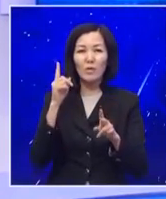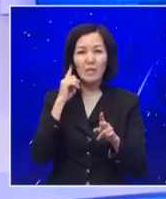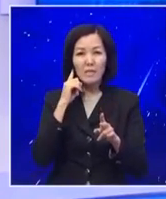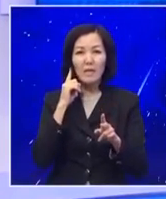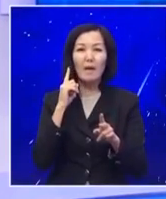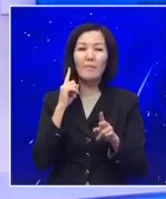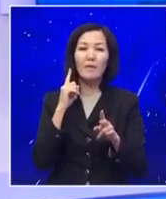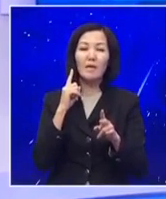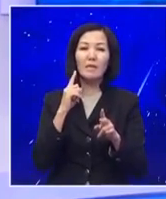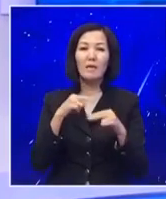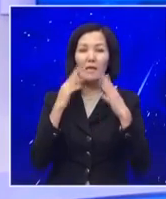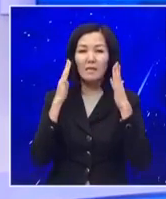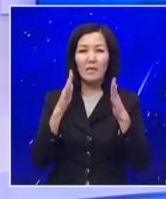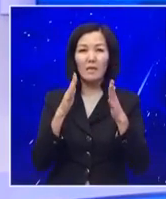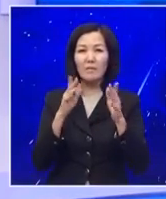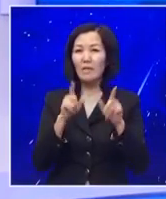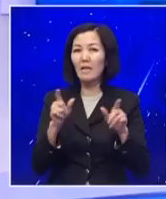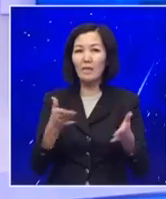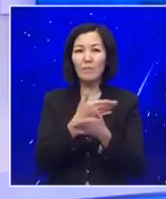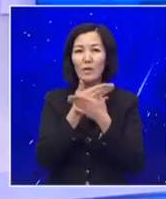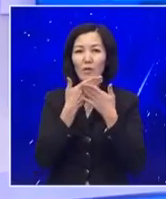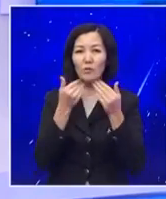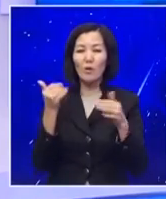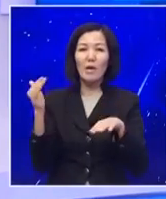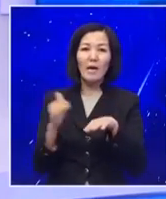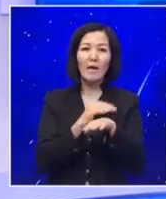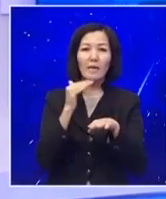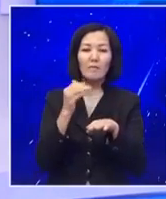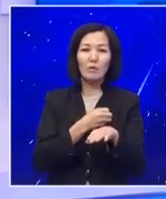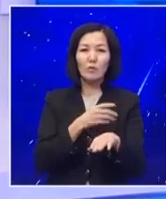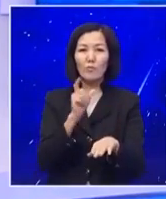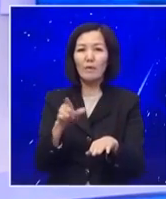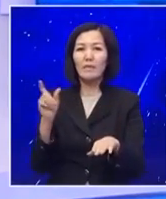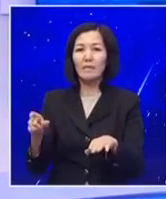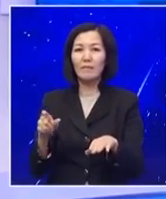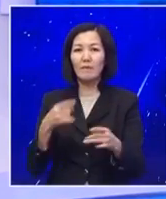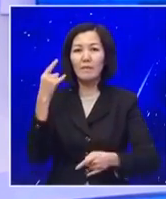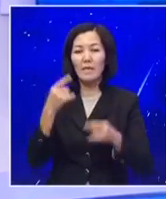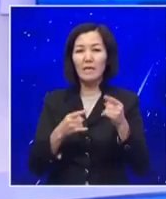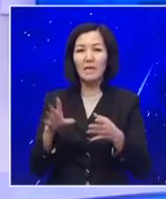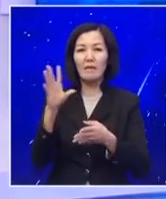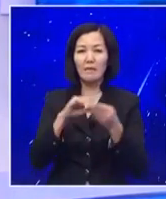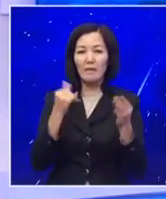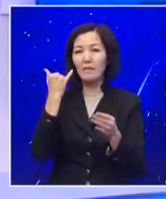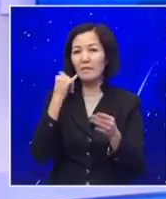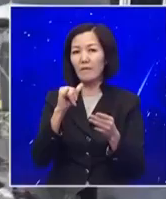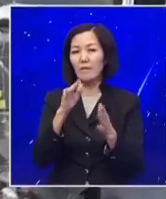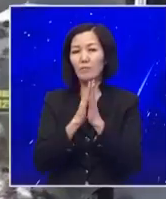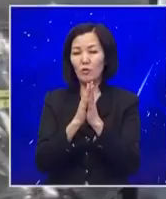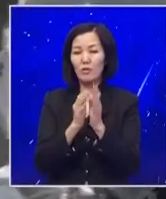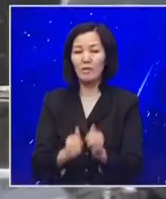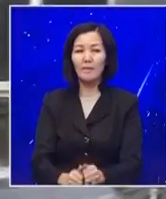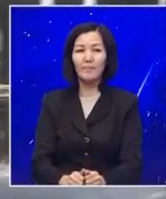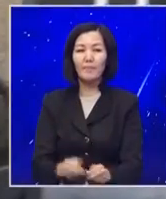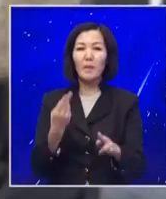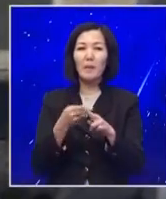құнаттап жатқан ешкім жоқ. Қайырымды жомарт азаматтардан бір қайыры болар деп телеарнаға тағы хабарласты.